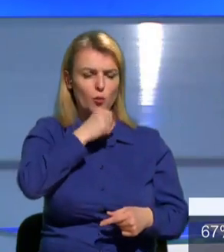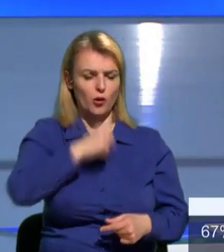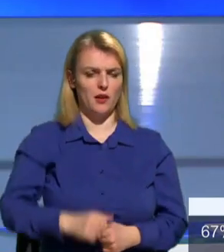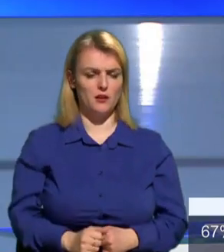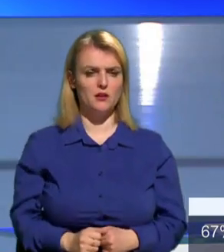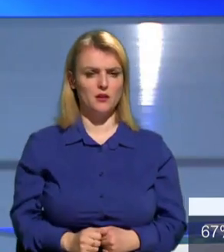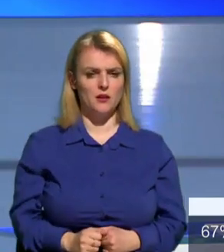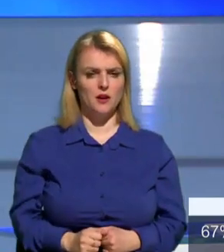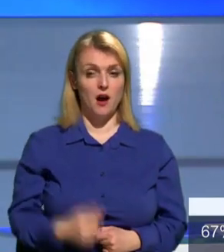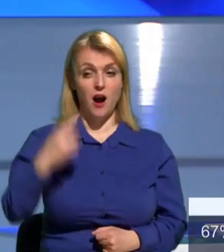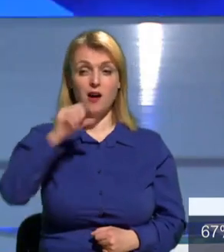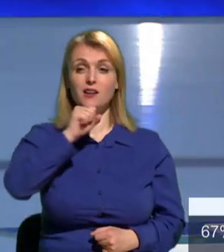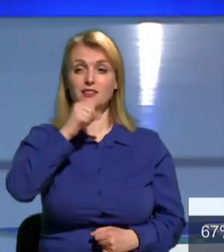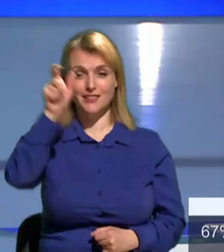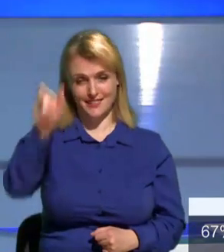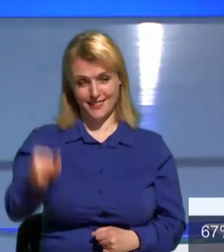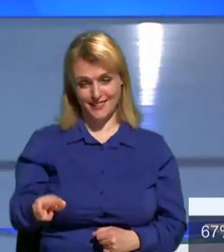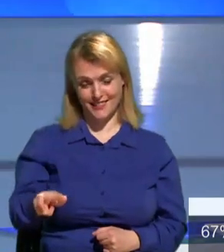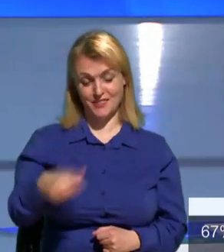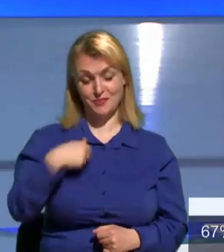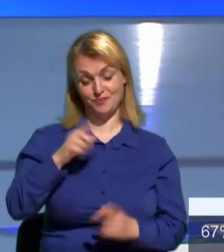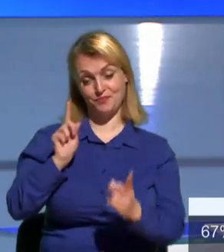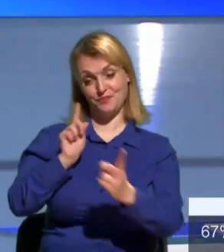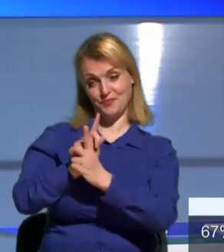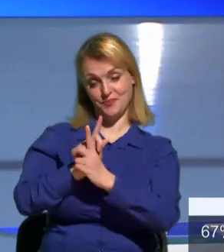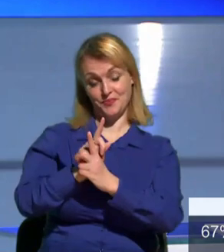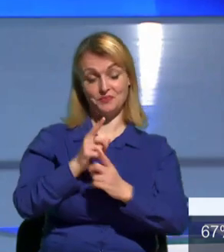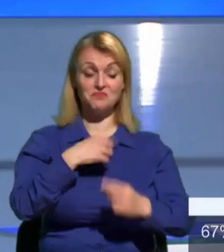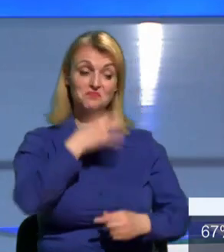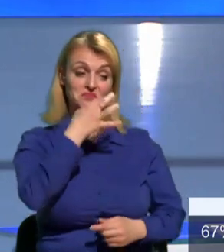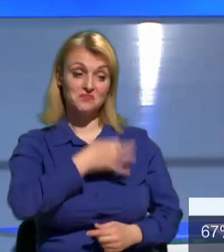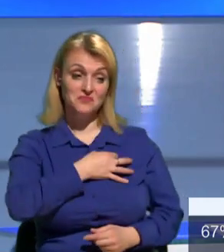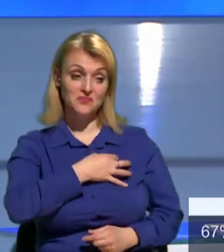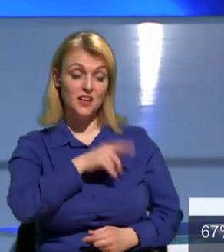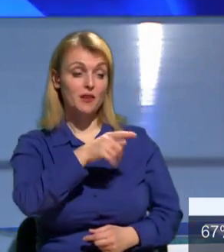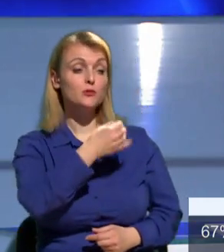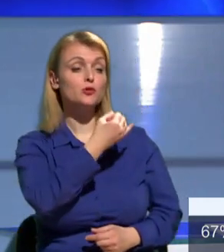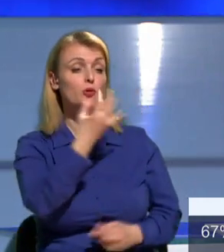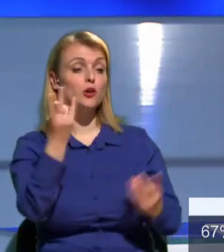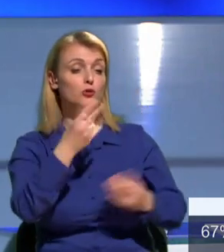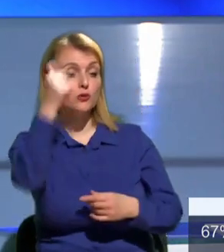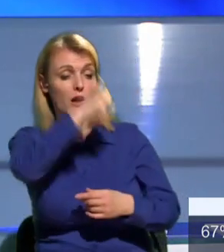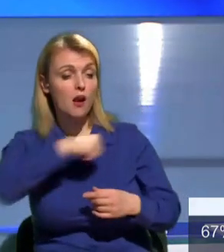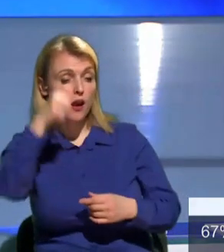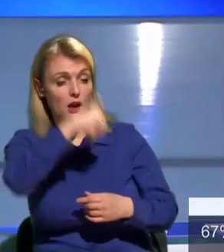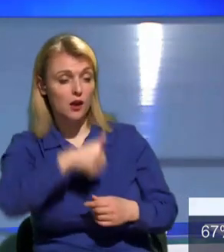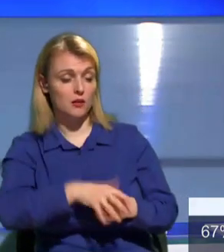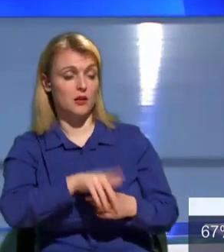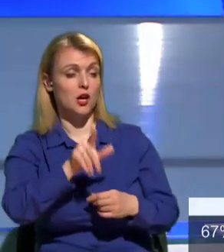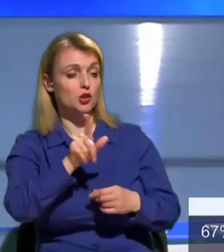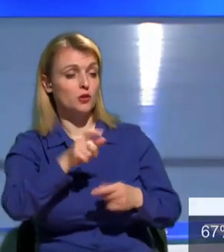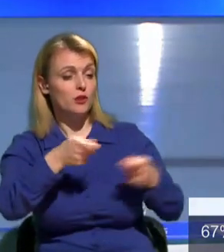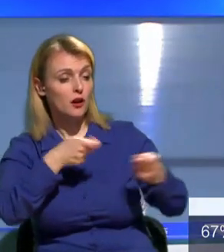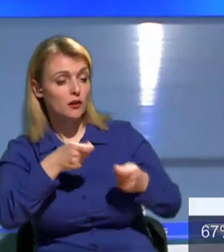un moș, așa mai în vârstă, mi-a spus: domn Dodon, de câte mandate aveți nevoie pentru a rezolva